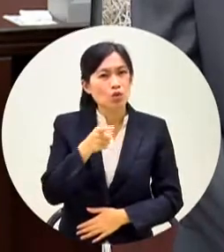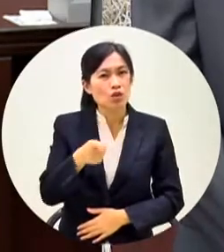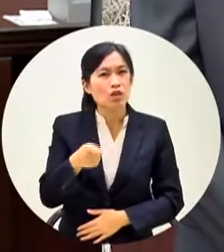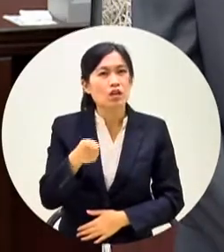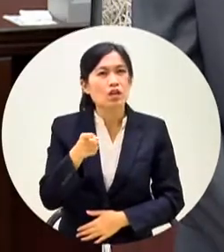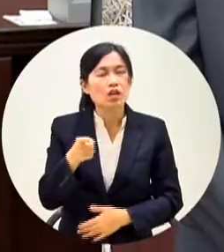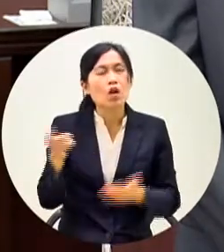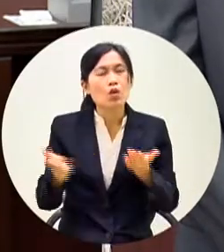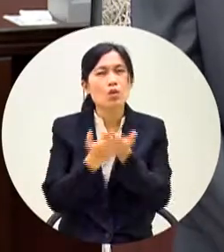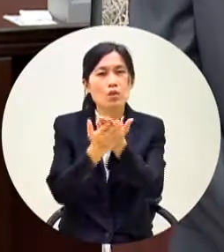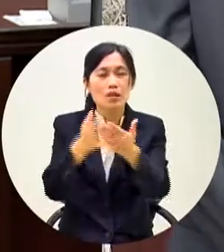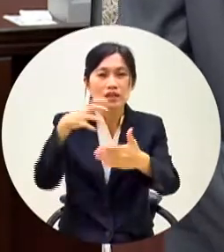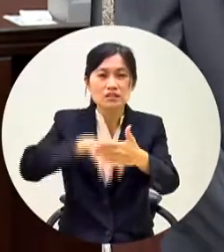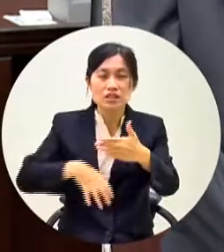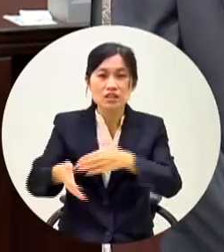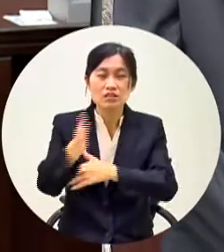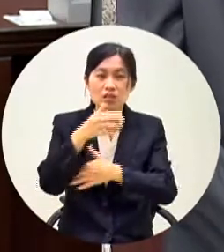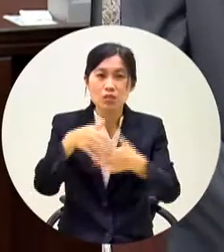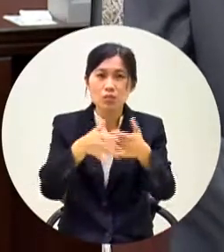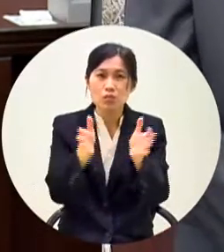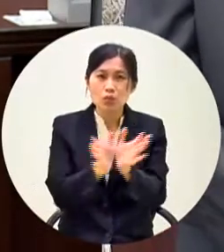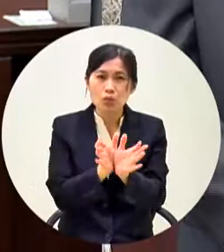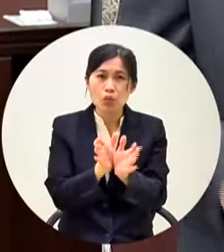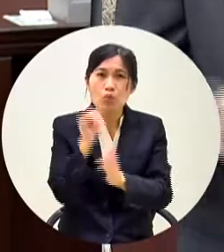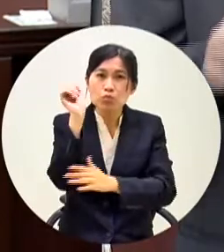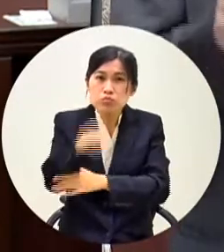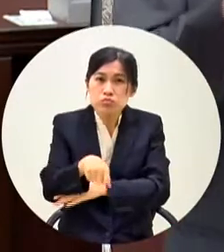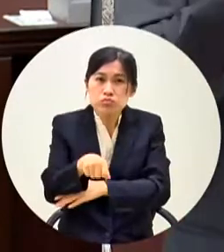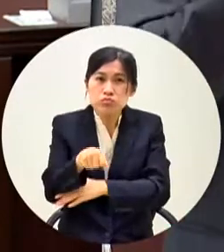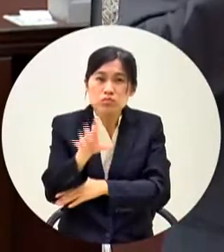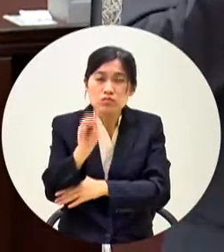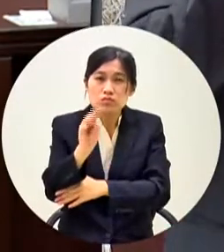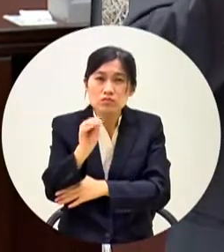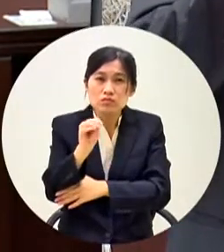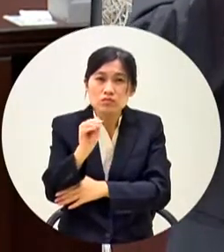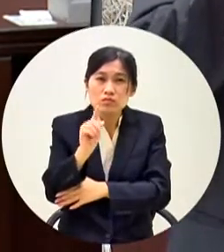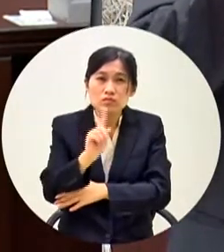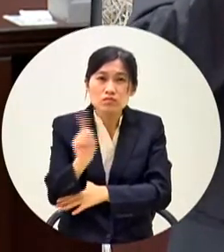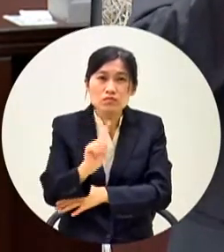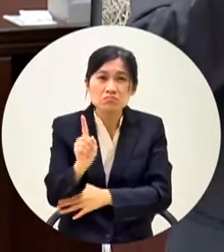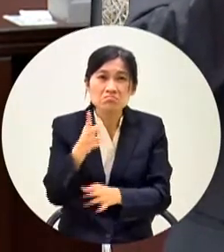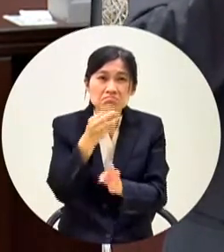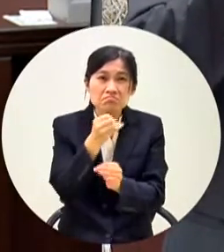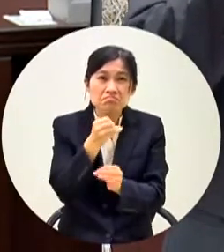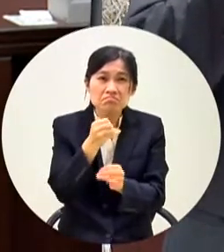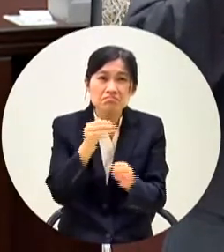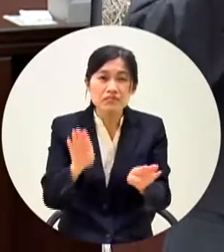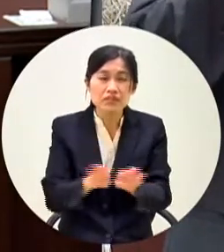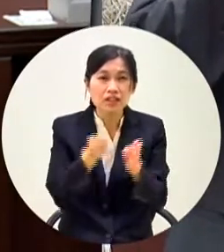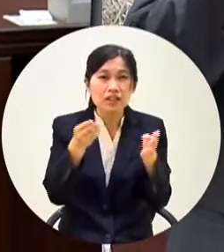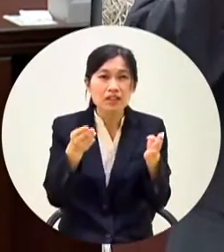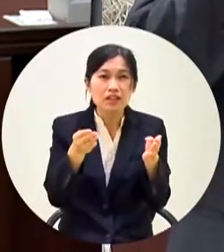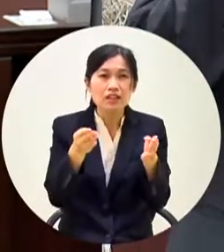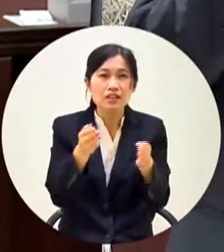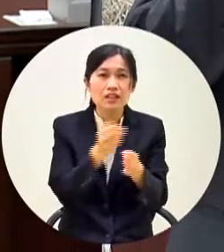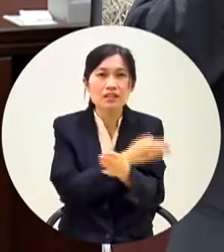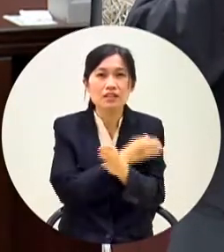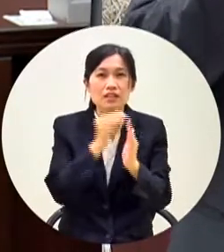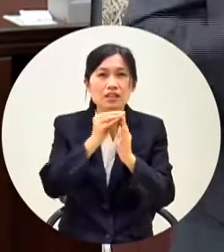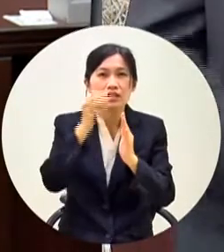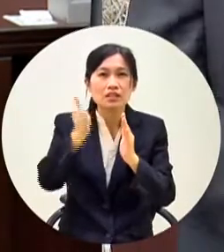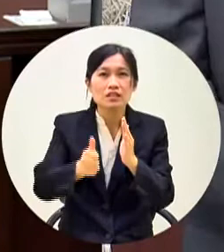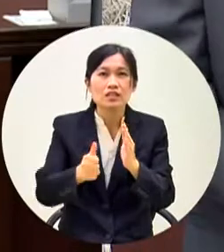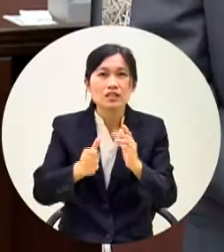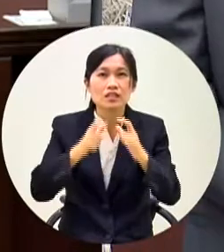步，啊，到底有准啊无准？啊，当时要开发。好， 陈局长，请答复。 好，谢谢主席。